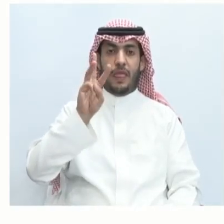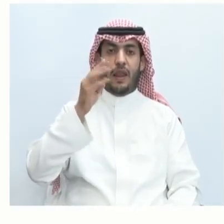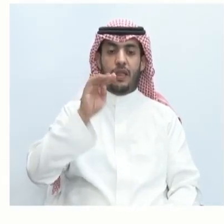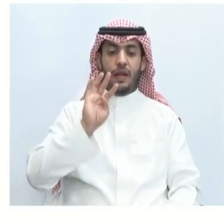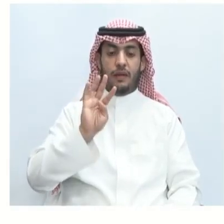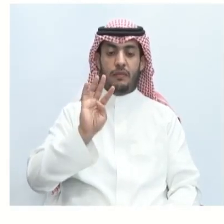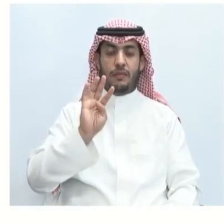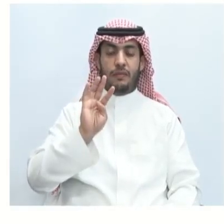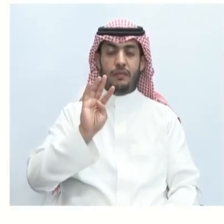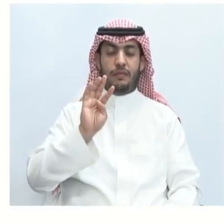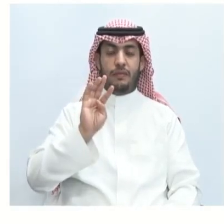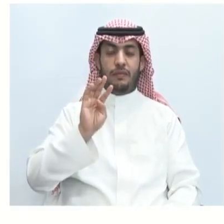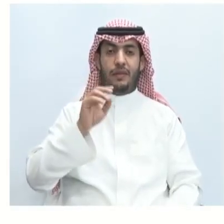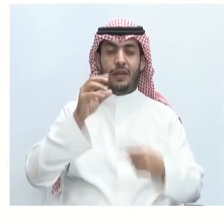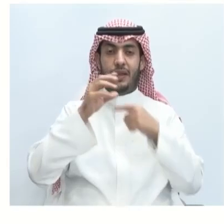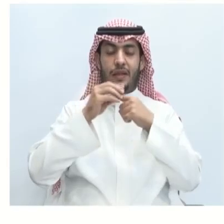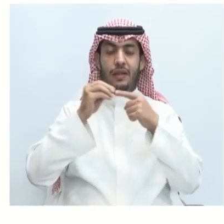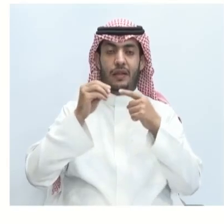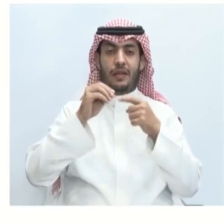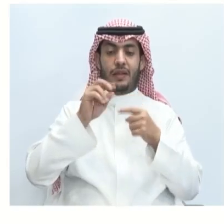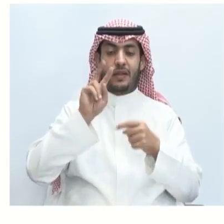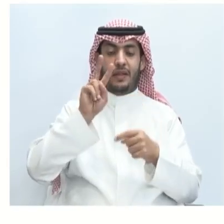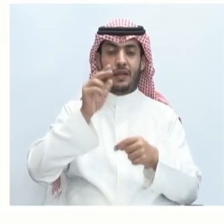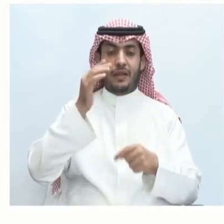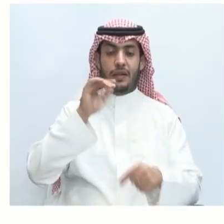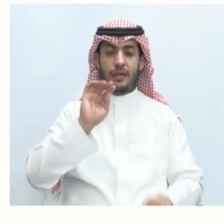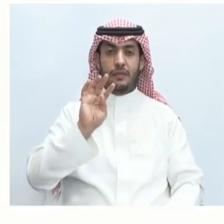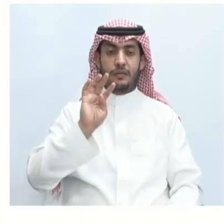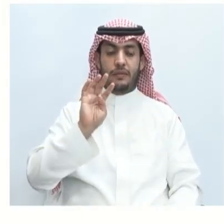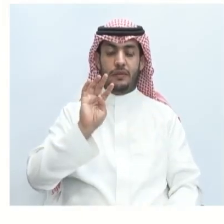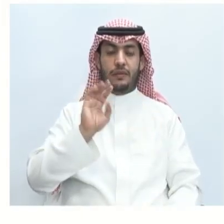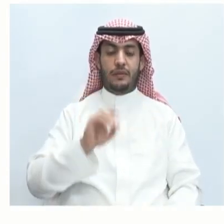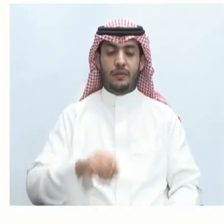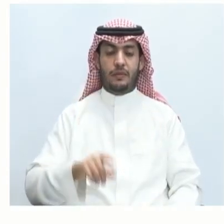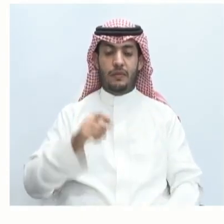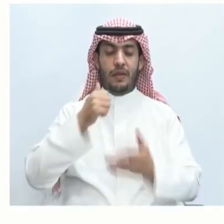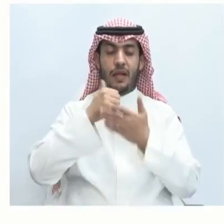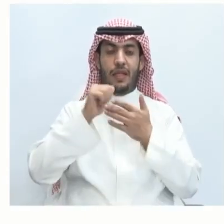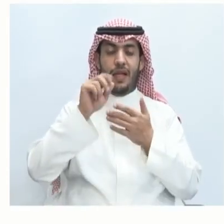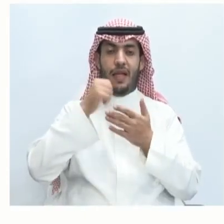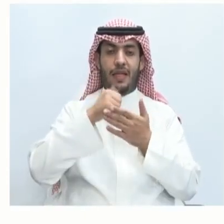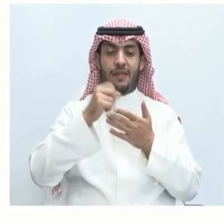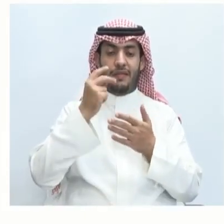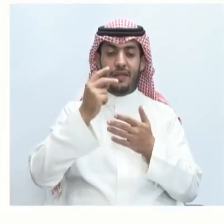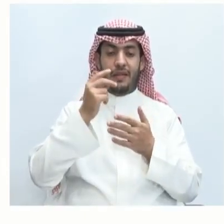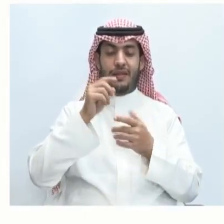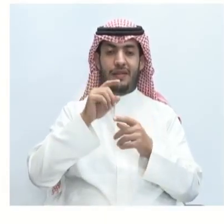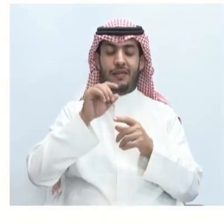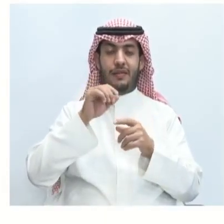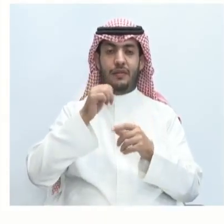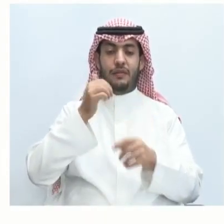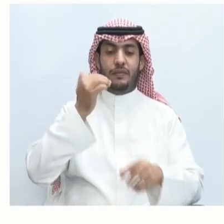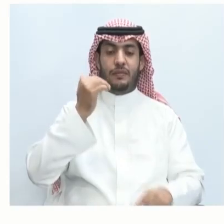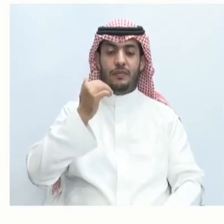ثلاثه ارباع ساطرح منها ربعين يعني ذلك ماذا ابنائي بناتي ان احذف قطعتين من الارباع